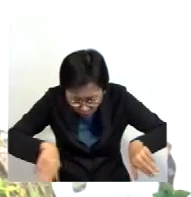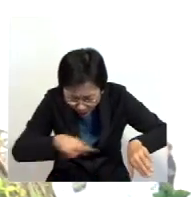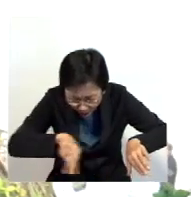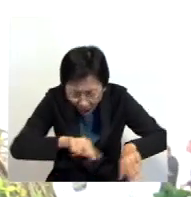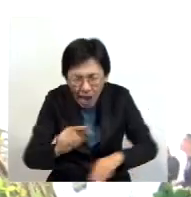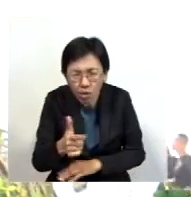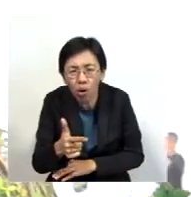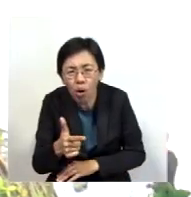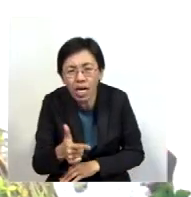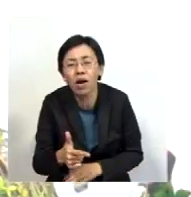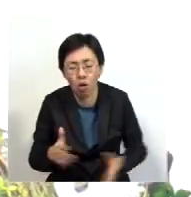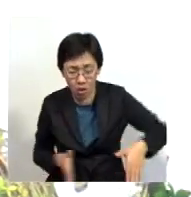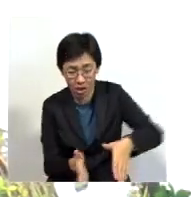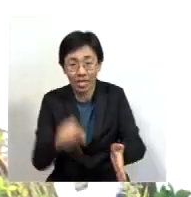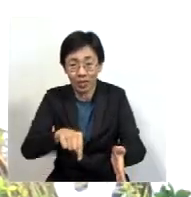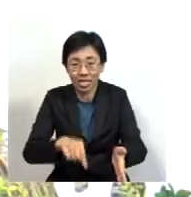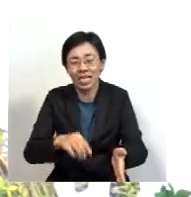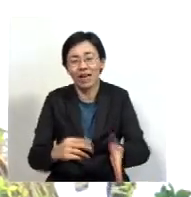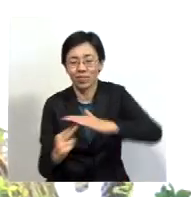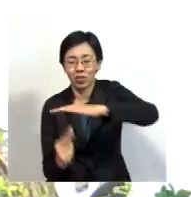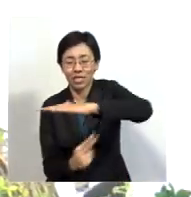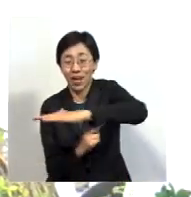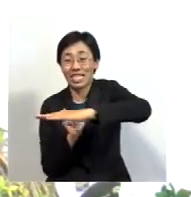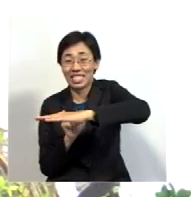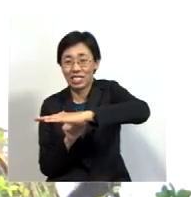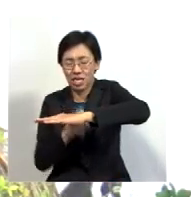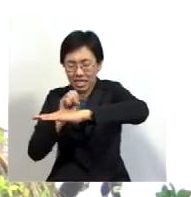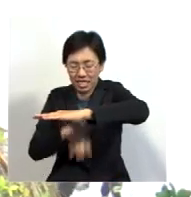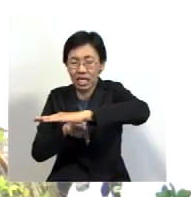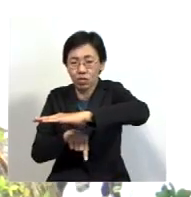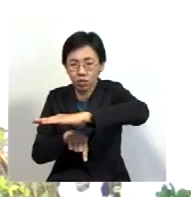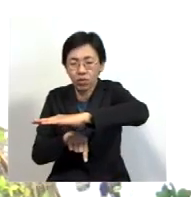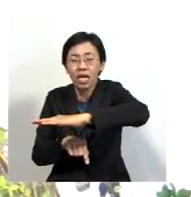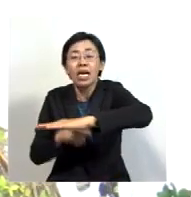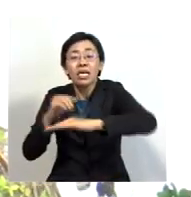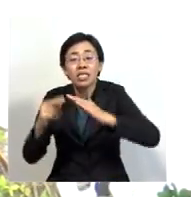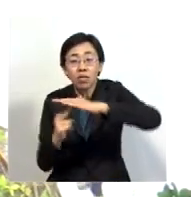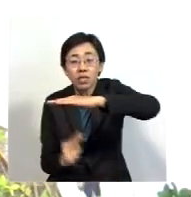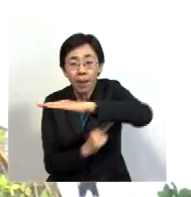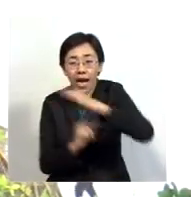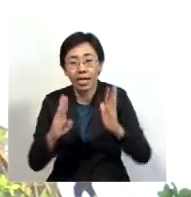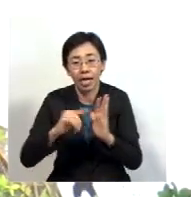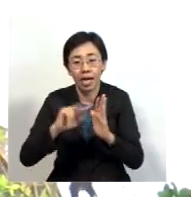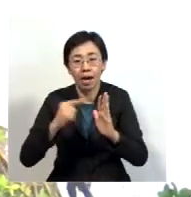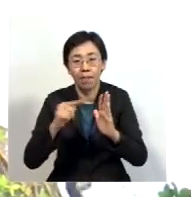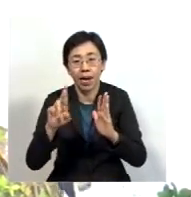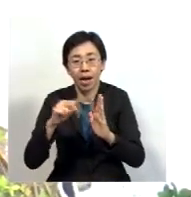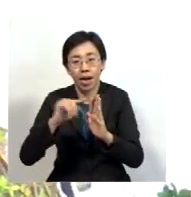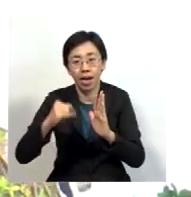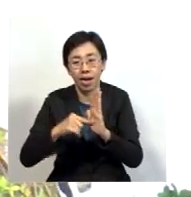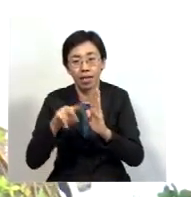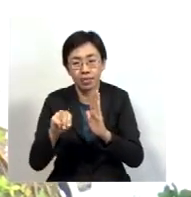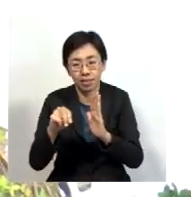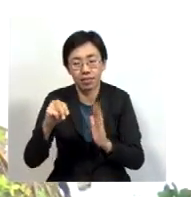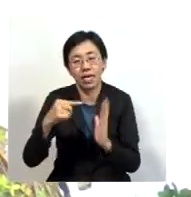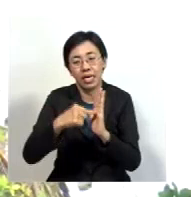างว่านำมาทิ้งไว้บริเวณใต้สะพานบางระจันที่จังหวัดสิงห์บุรีแห่งนี้ค่ะซึ่งขณะนี้นะคะการปฏิบัติงานของเจ้าหน้